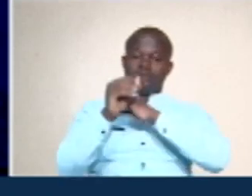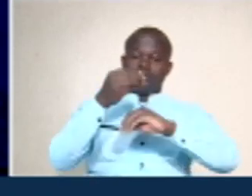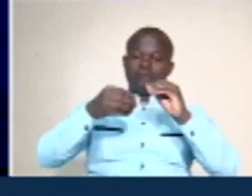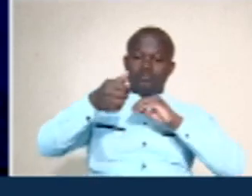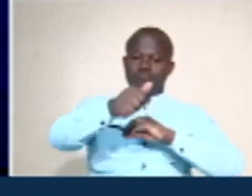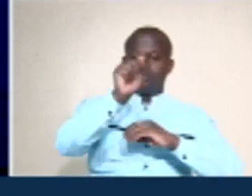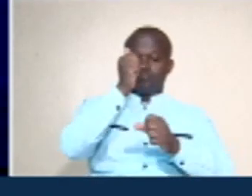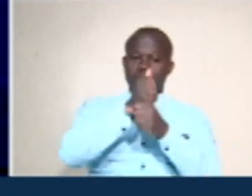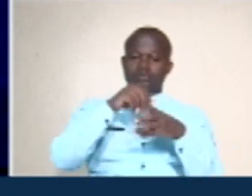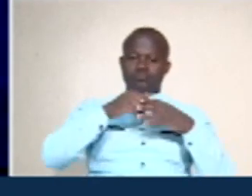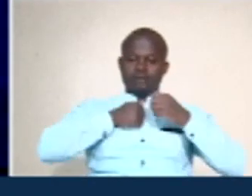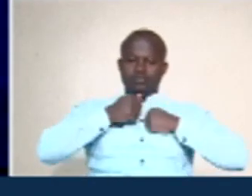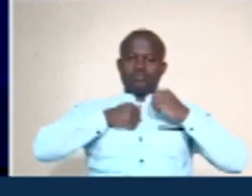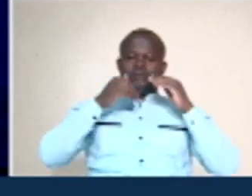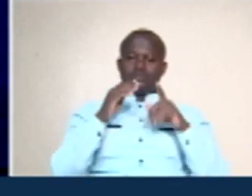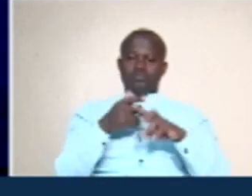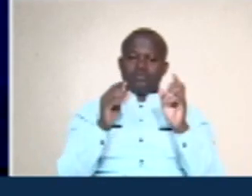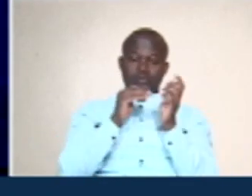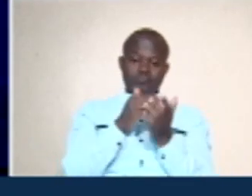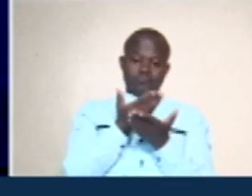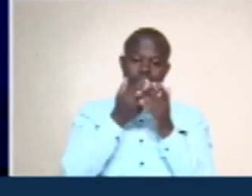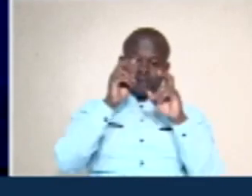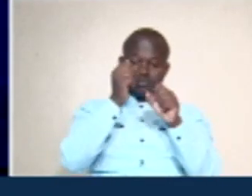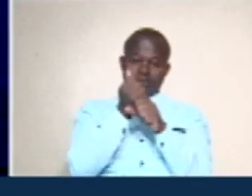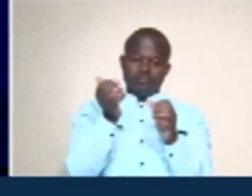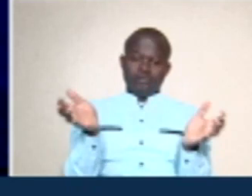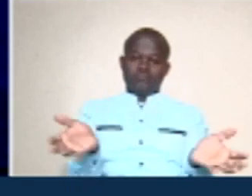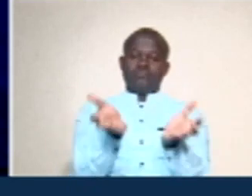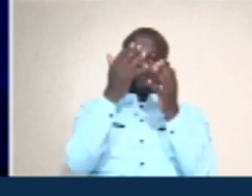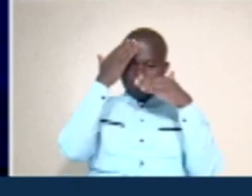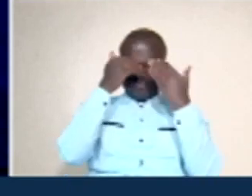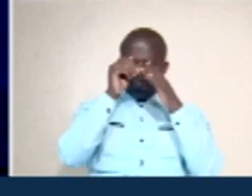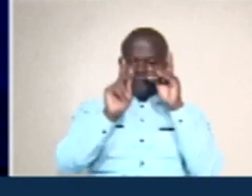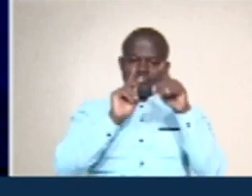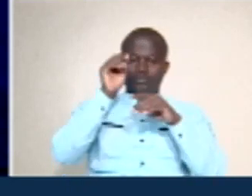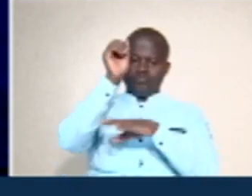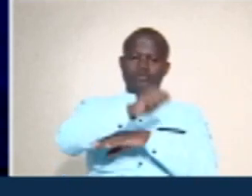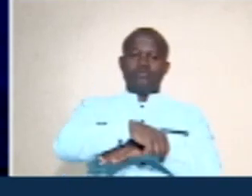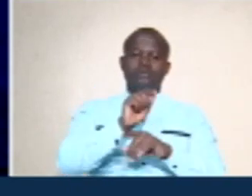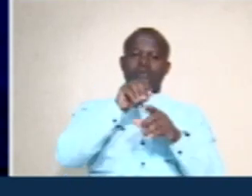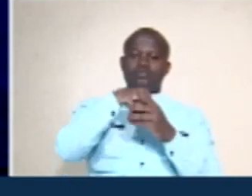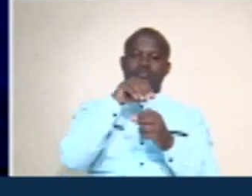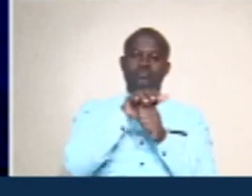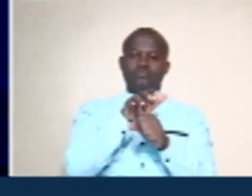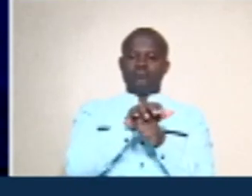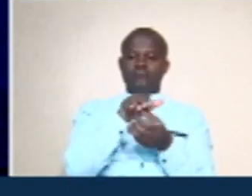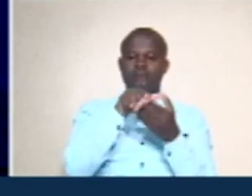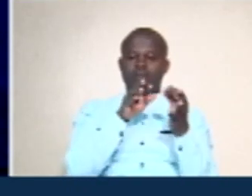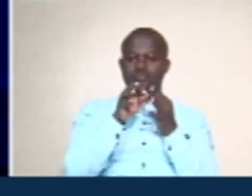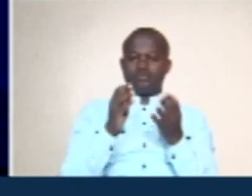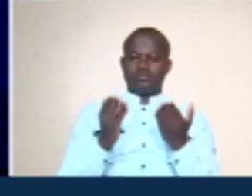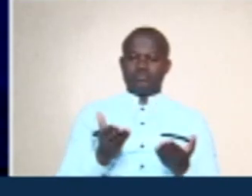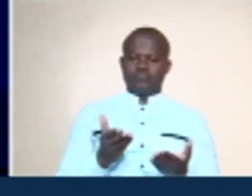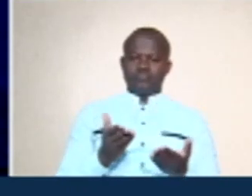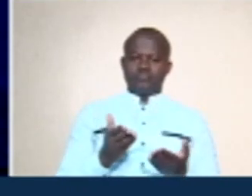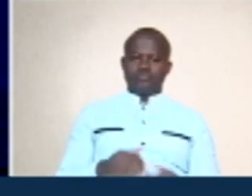byabo byakorewe mu Rwanda, ariko bagasaba ko hakorwa ubukangurambaga kugira ngo abantu barusheho kuryitabira. Ange Gaga ari kumwe na mugenzi